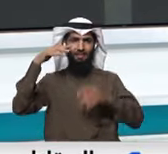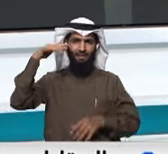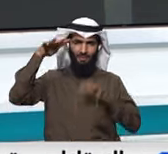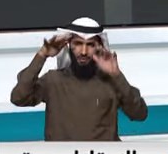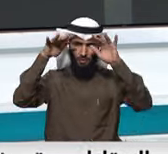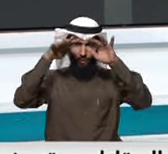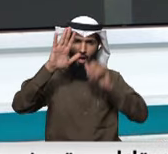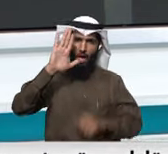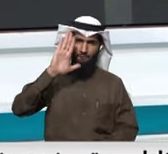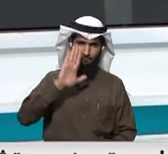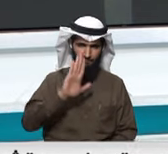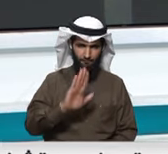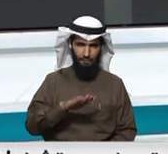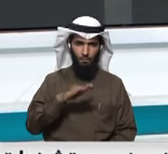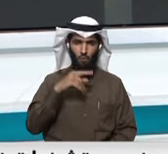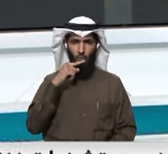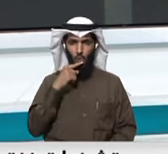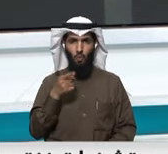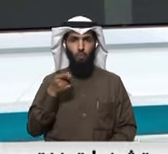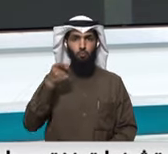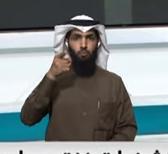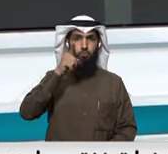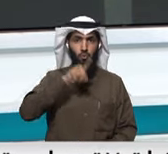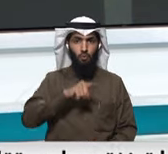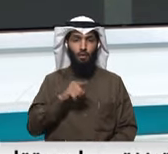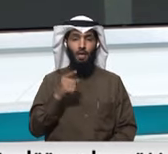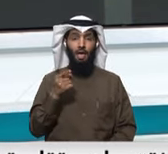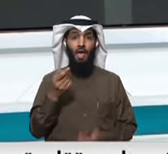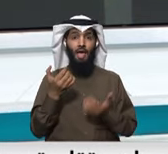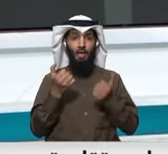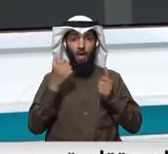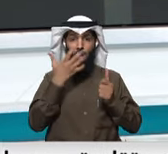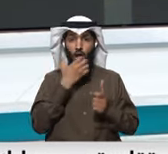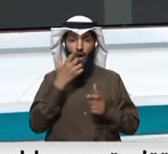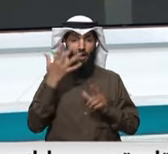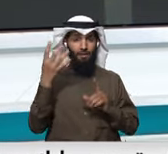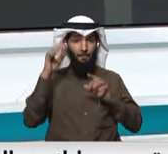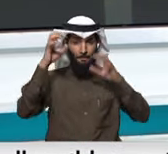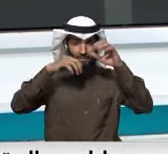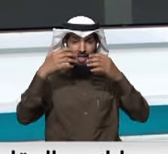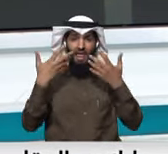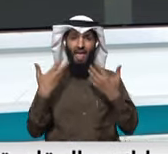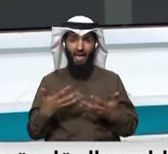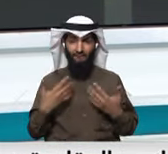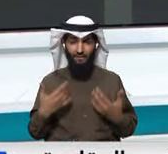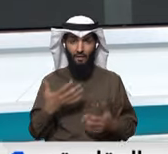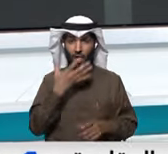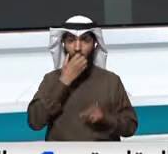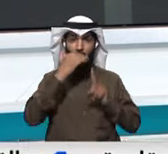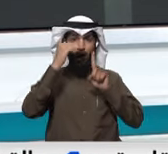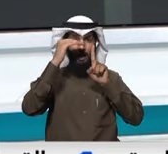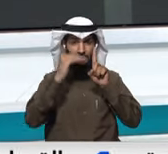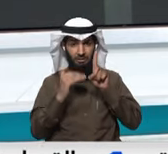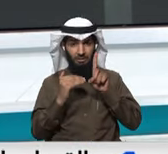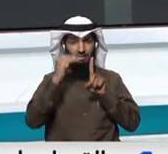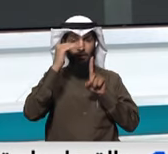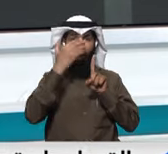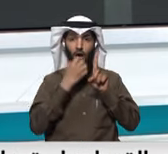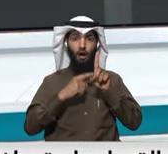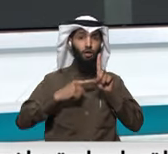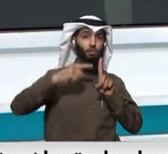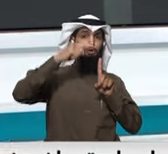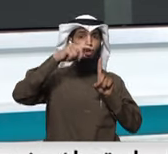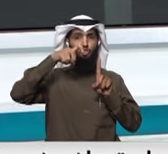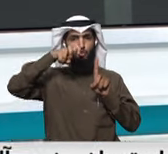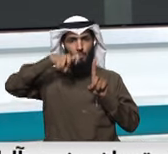تدريجيا مع ساعات الصباح الاولى يوم الغد مع قلبه الهواء الى شمالي غربي وارتفاع تدريجي في درجه جات الحراره تصل فيه العظمى الى